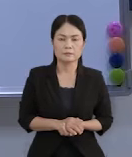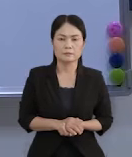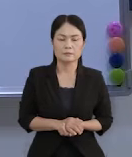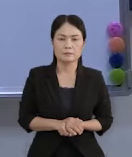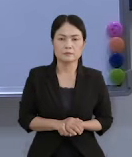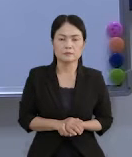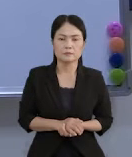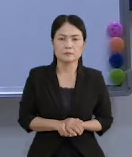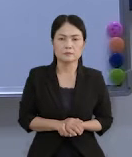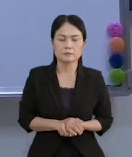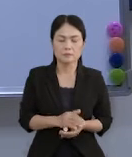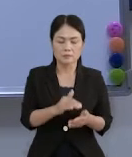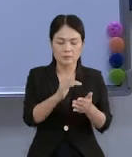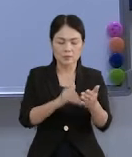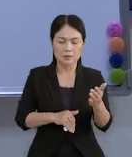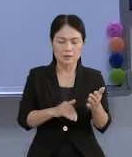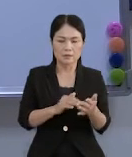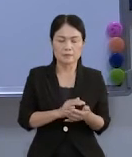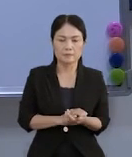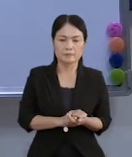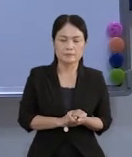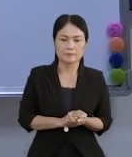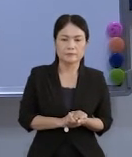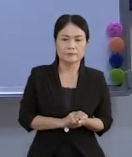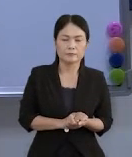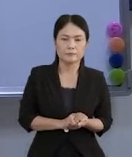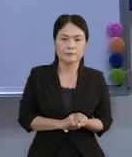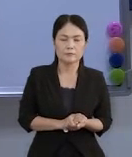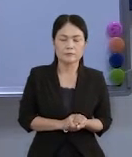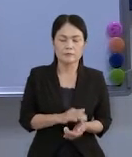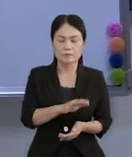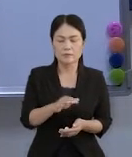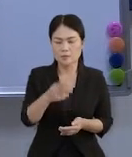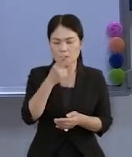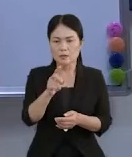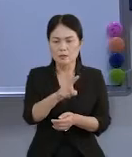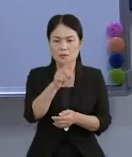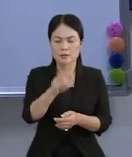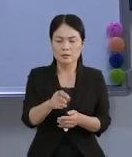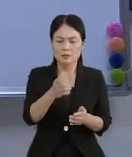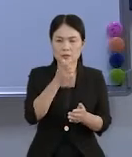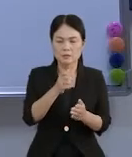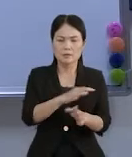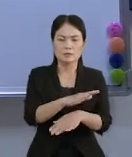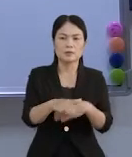chùm này núm nếu sao chà chân con mở thả ta nôm tiếng ọ